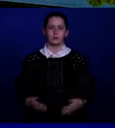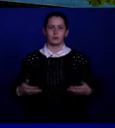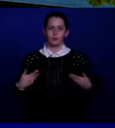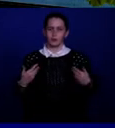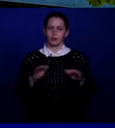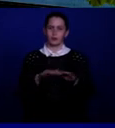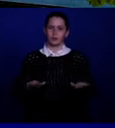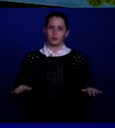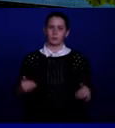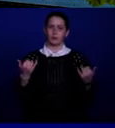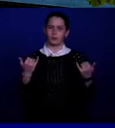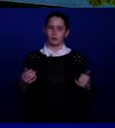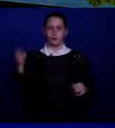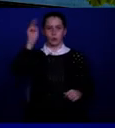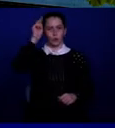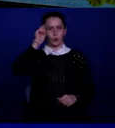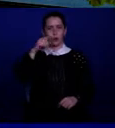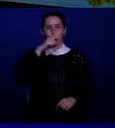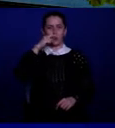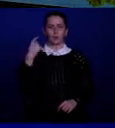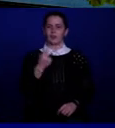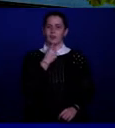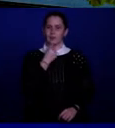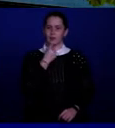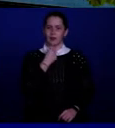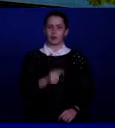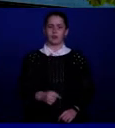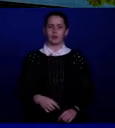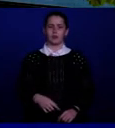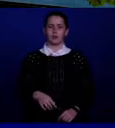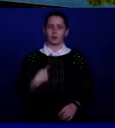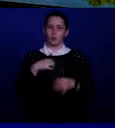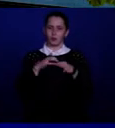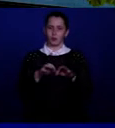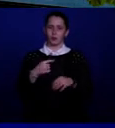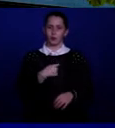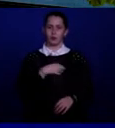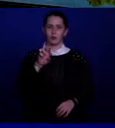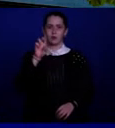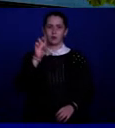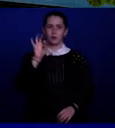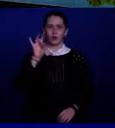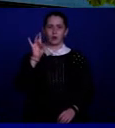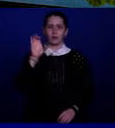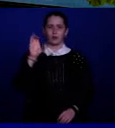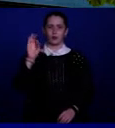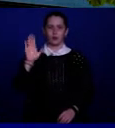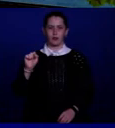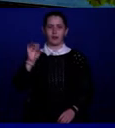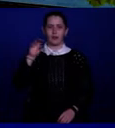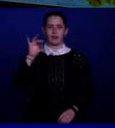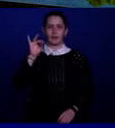Здравствуйте, ребята! Сегодня урок русского языка. А проведу его я, Борисова Ирина